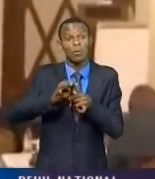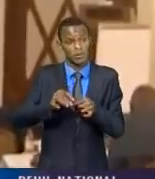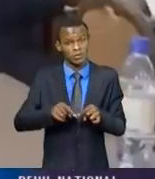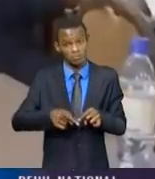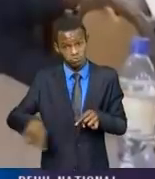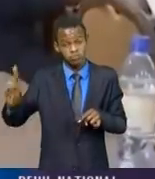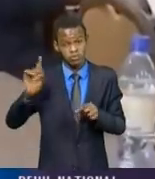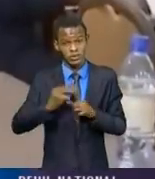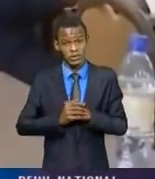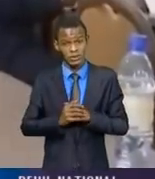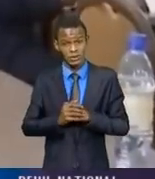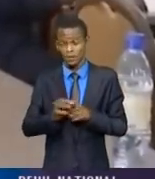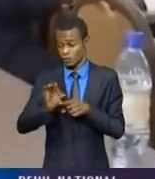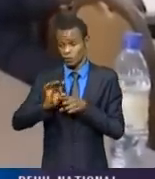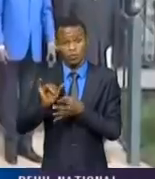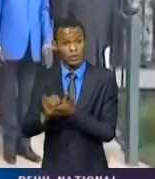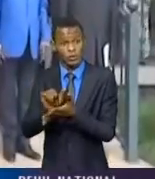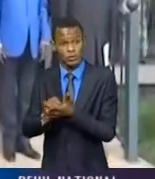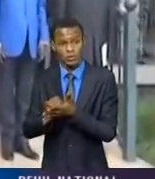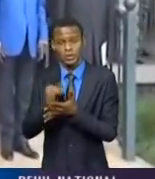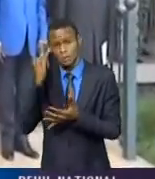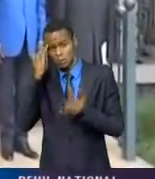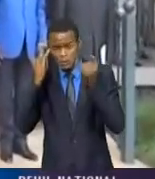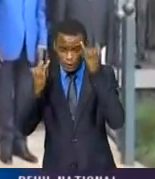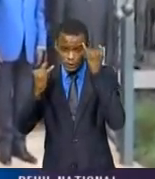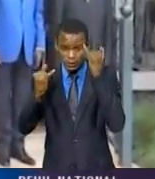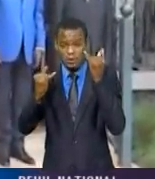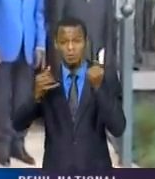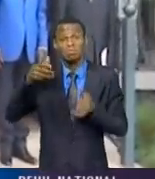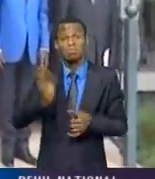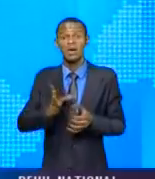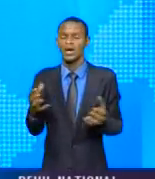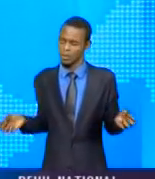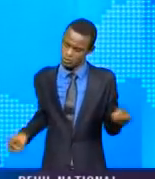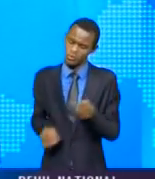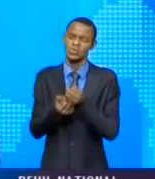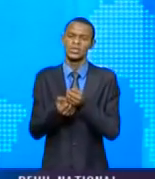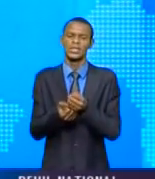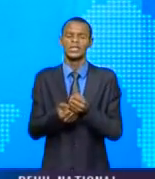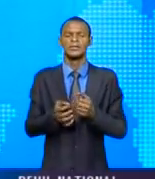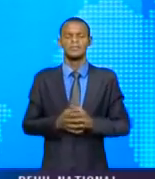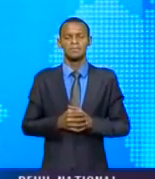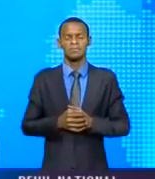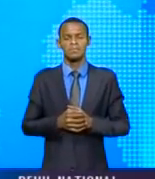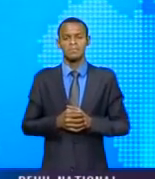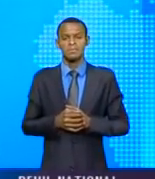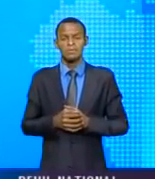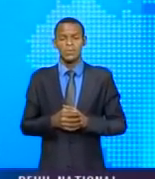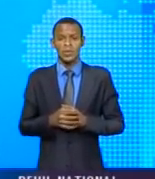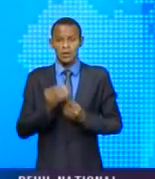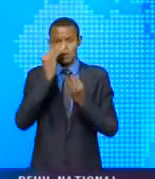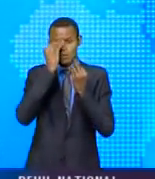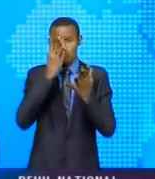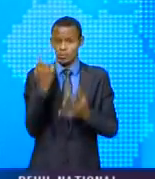est facilitée par les experts internationaux et nationaux pression toujours dans lé nord kivu la